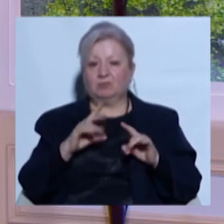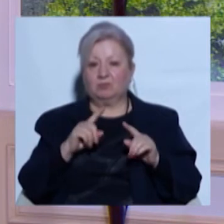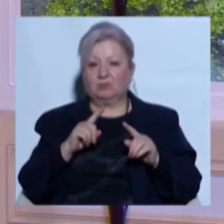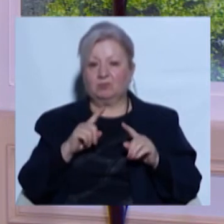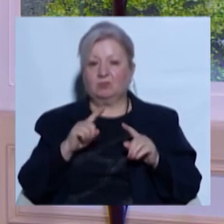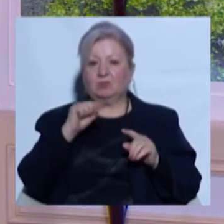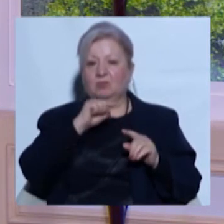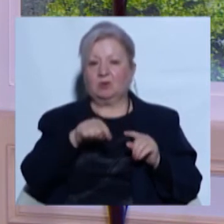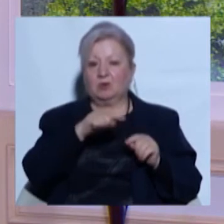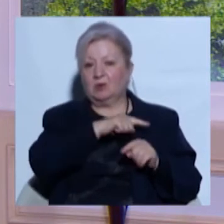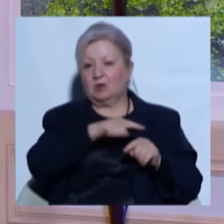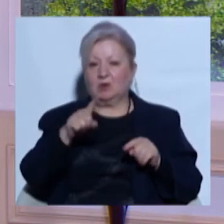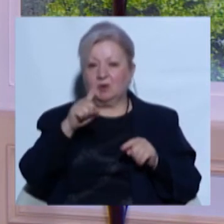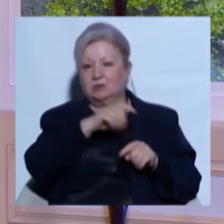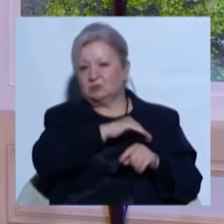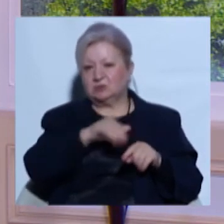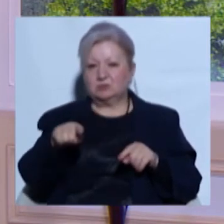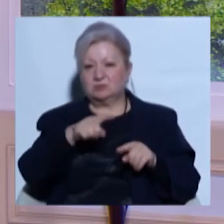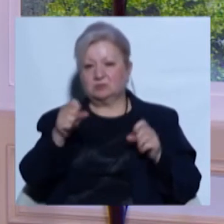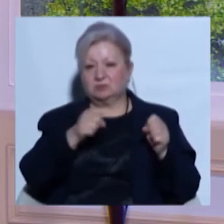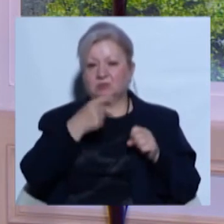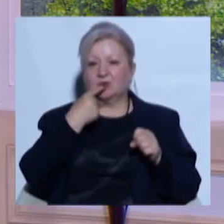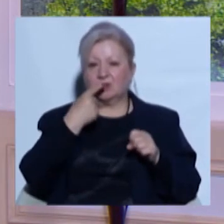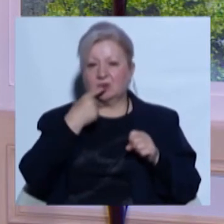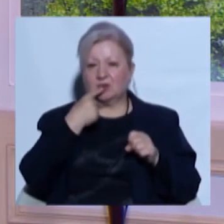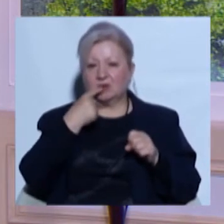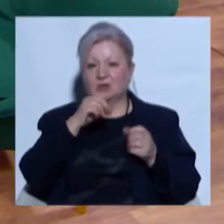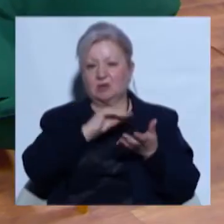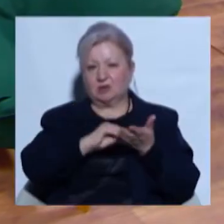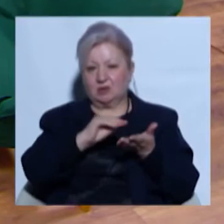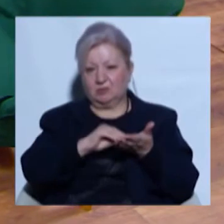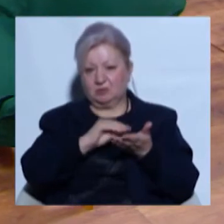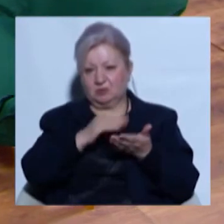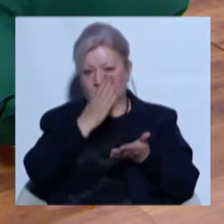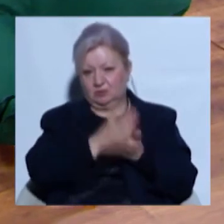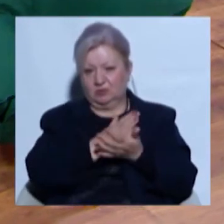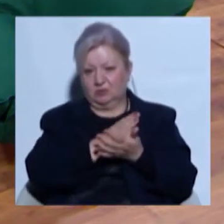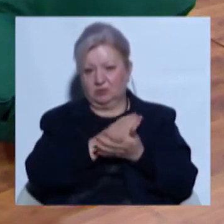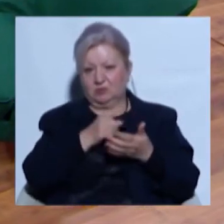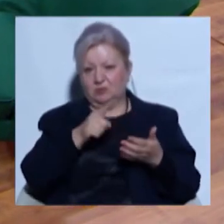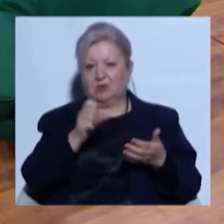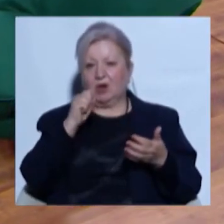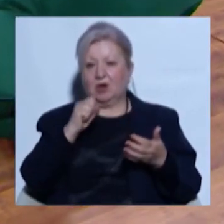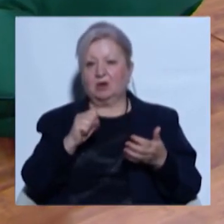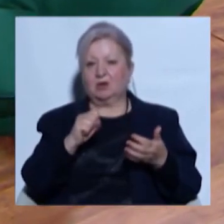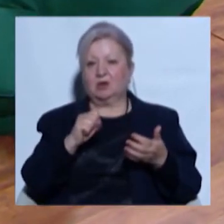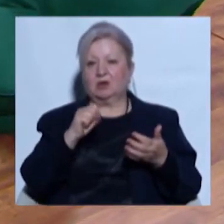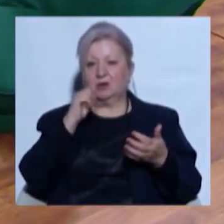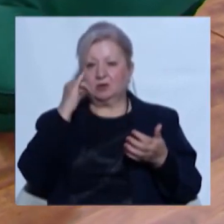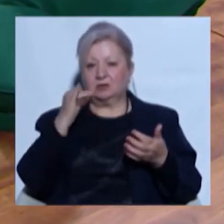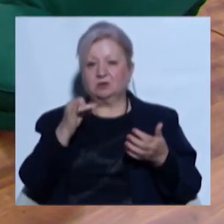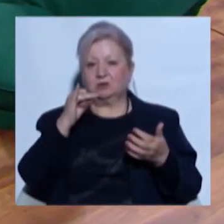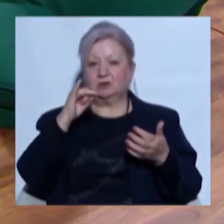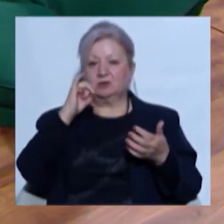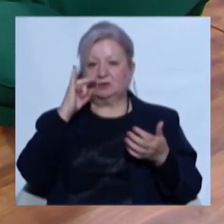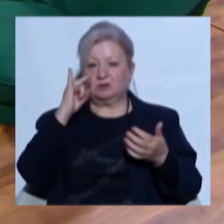1000 წლეულების ქარცეცხლ გამოვლილი ქართული ენა და დამწერლობა გვაქვს. აი ია.